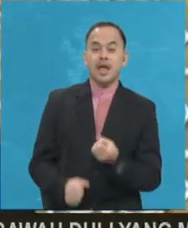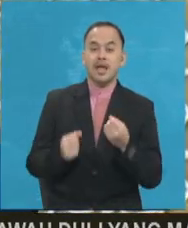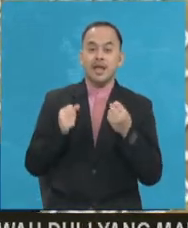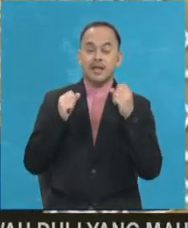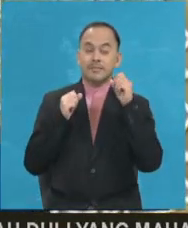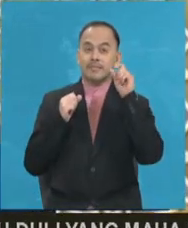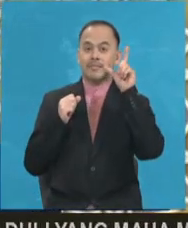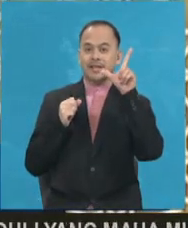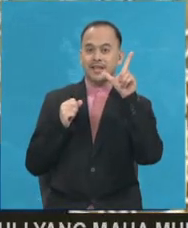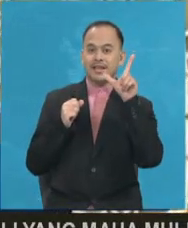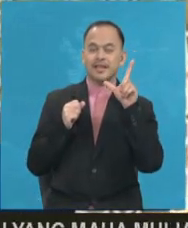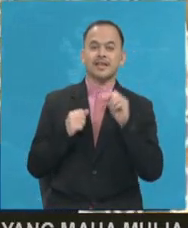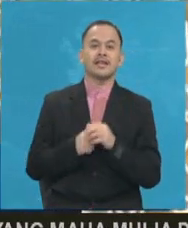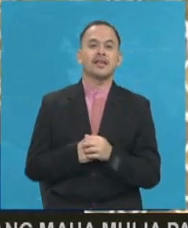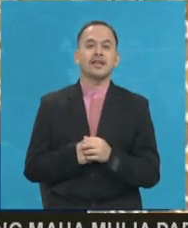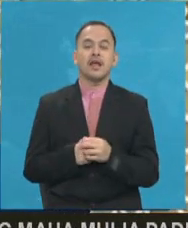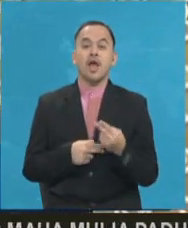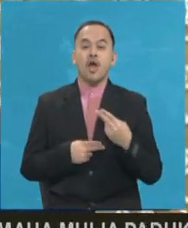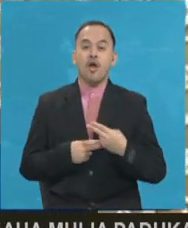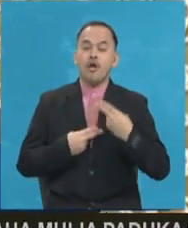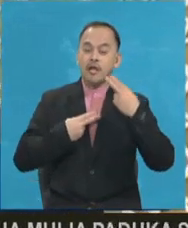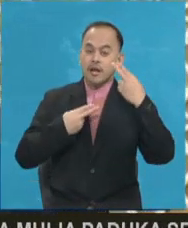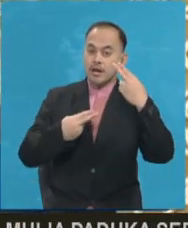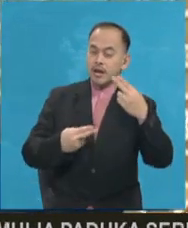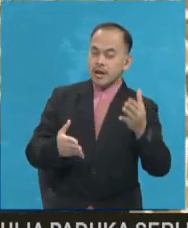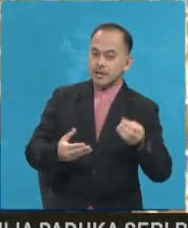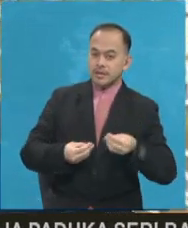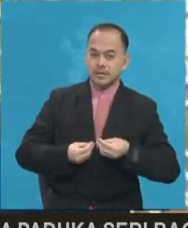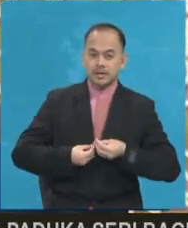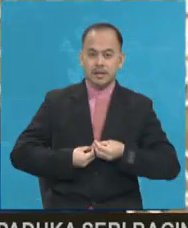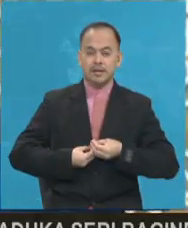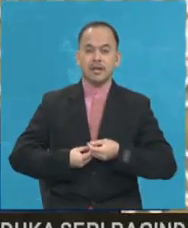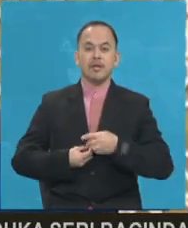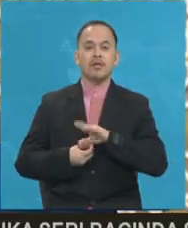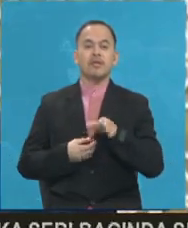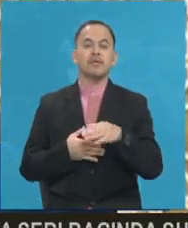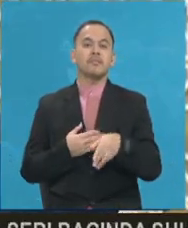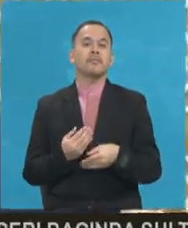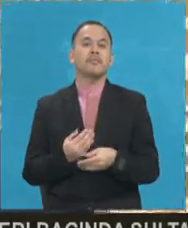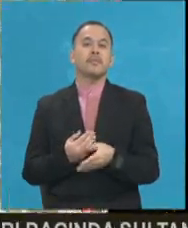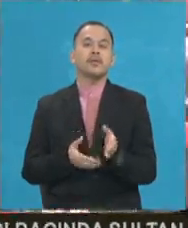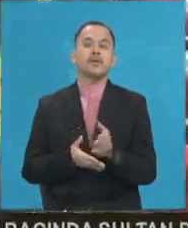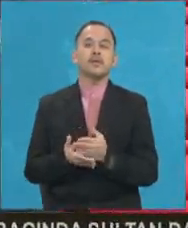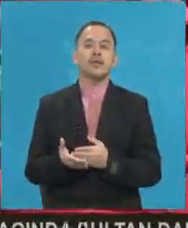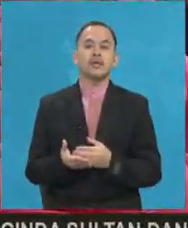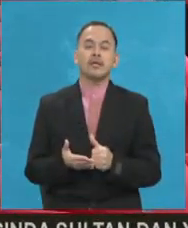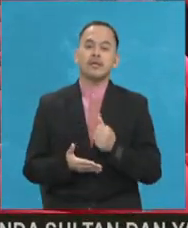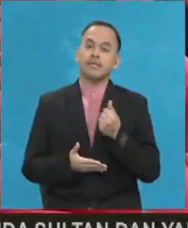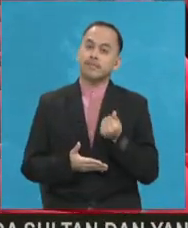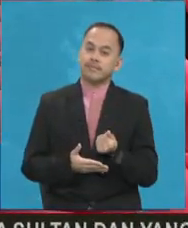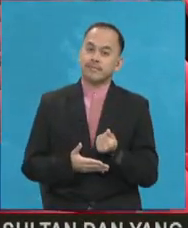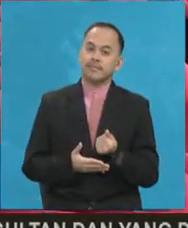search image one next tahun behalf of Sound olx.com husband helping me